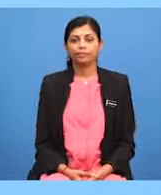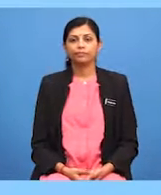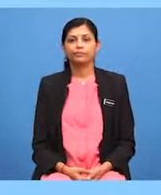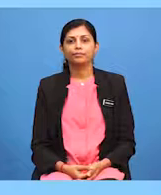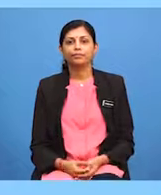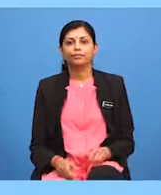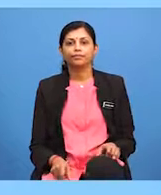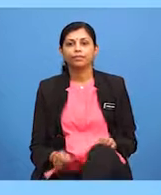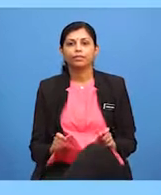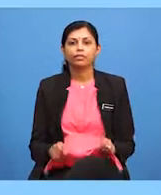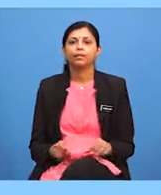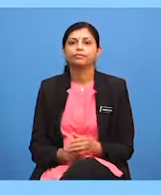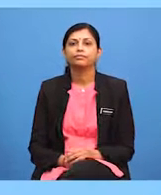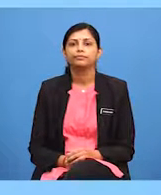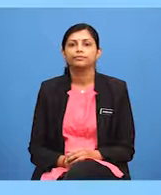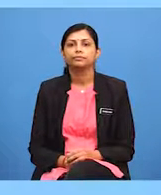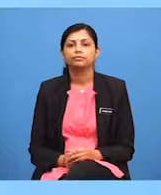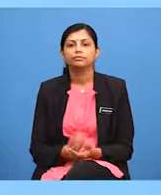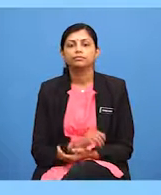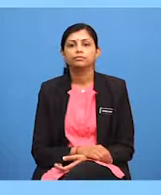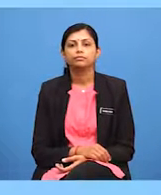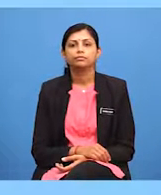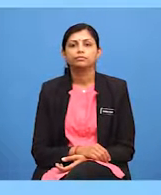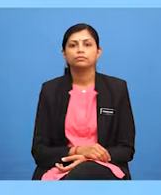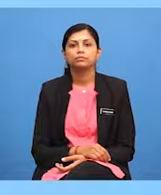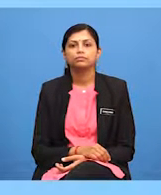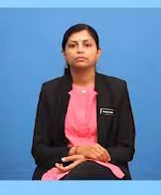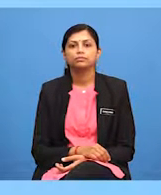Berapakah kerja yang dilakukan oleh Sarah?